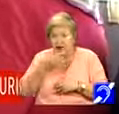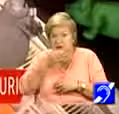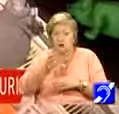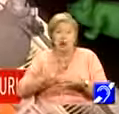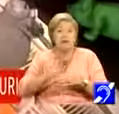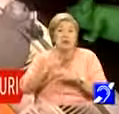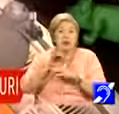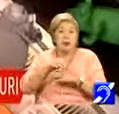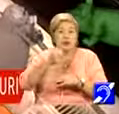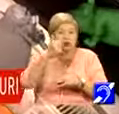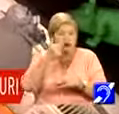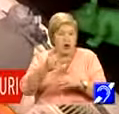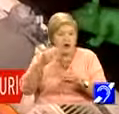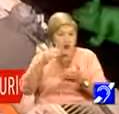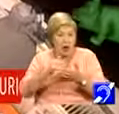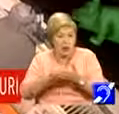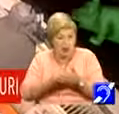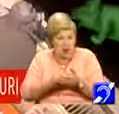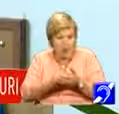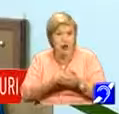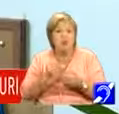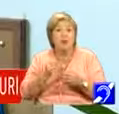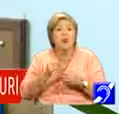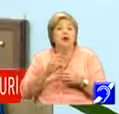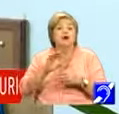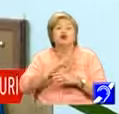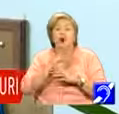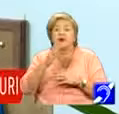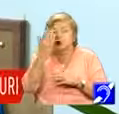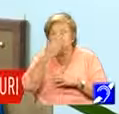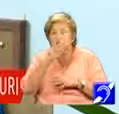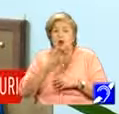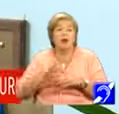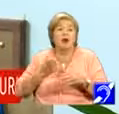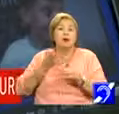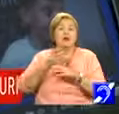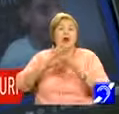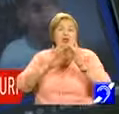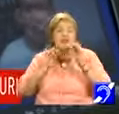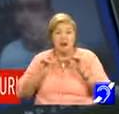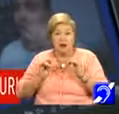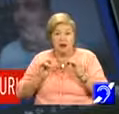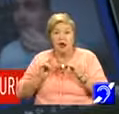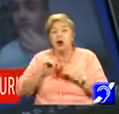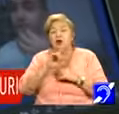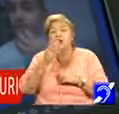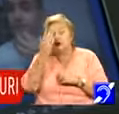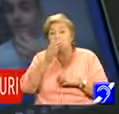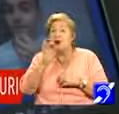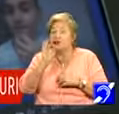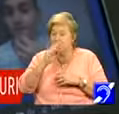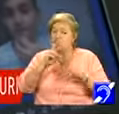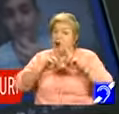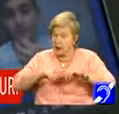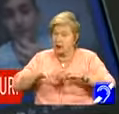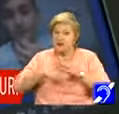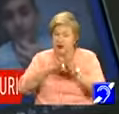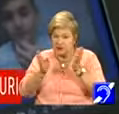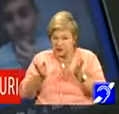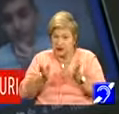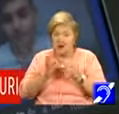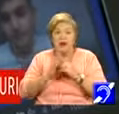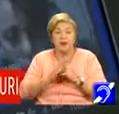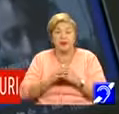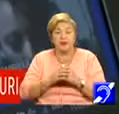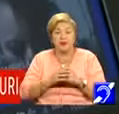ratei de incidență de 6 la 1000 în localitate, toate școlile trec în online, cu excepția școlilor speciale. Varianta 2 este vorba de